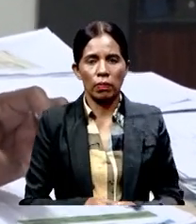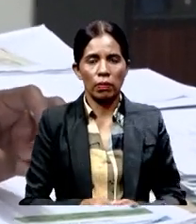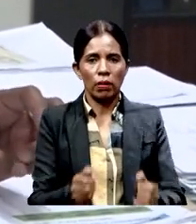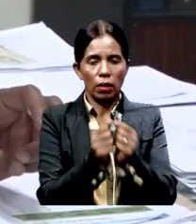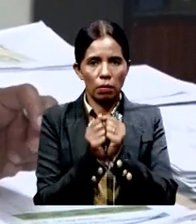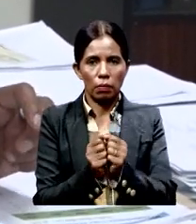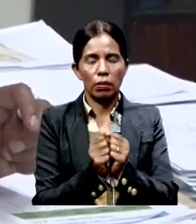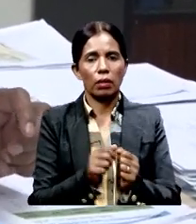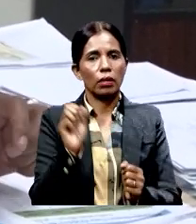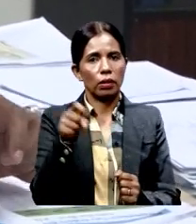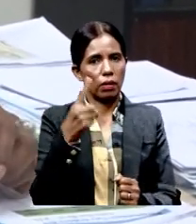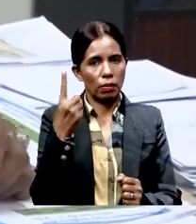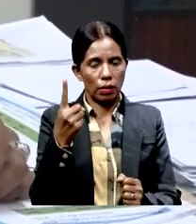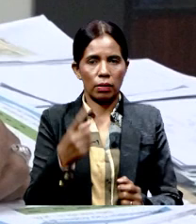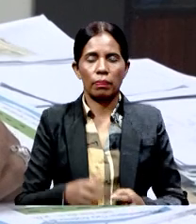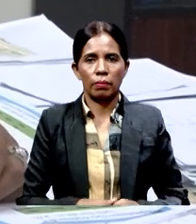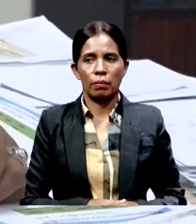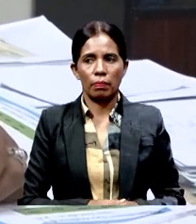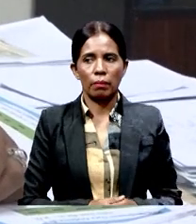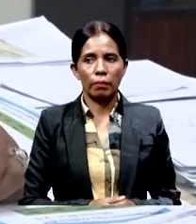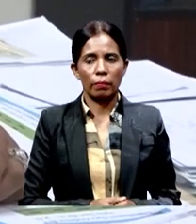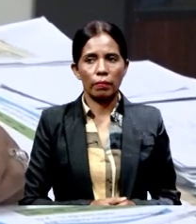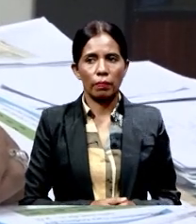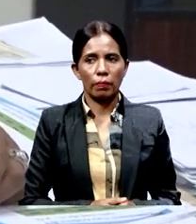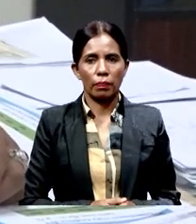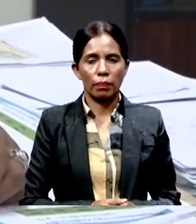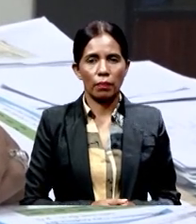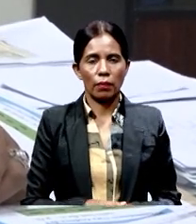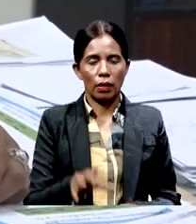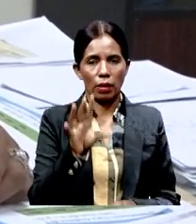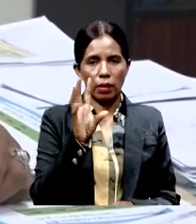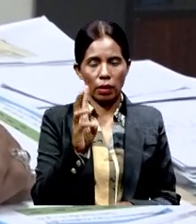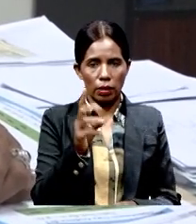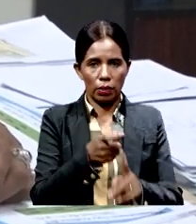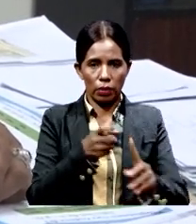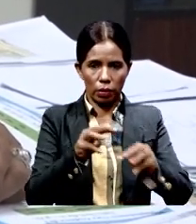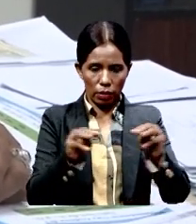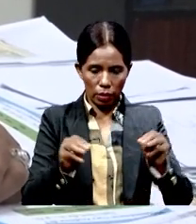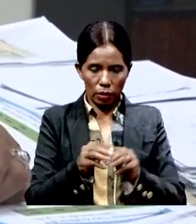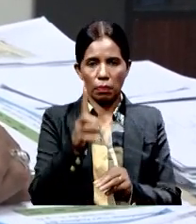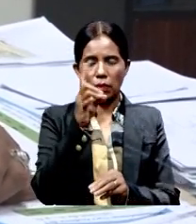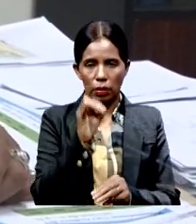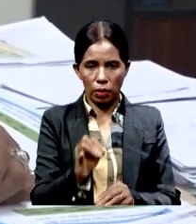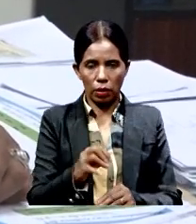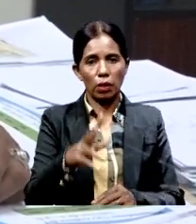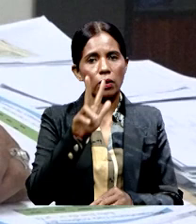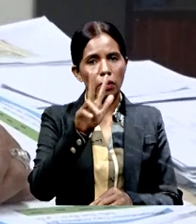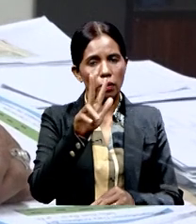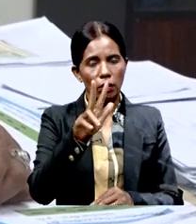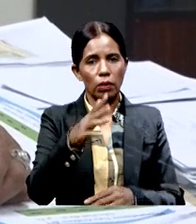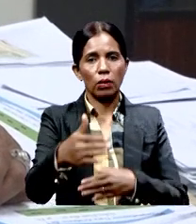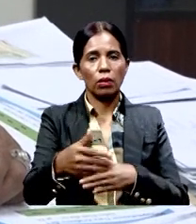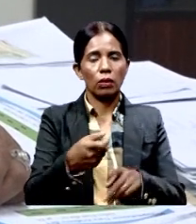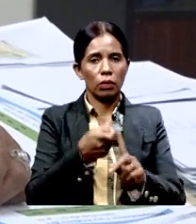hamutuk sanresing ida nem husi munisipu Dili tolu husi